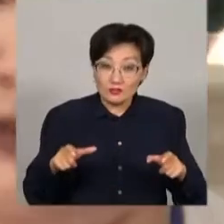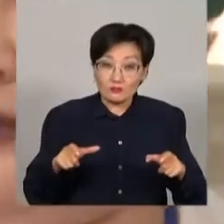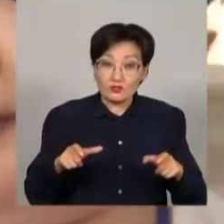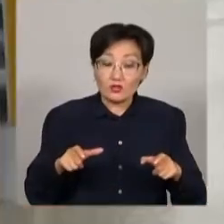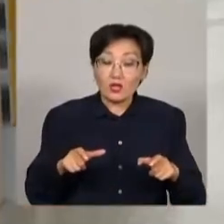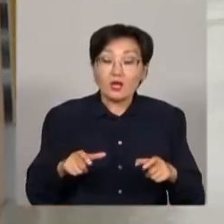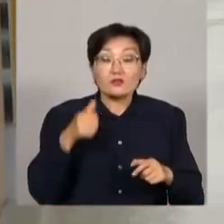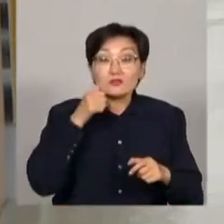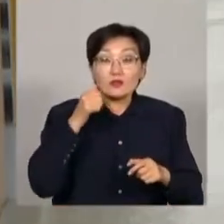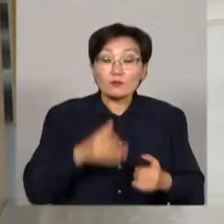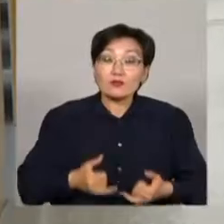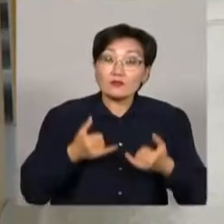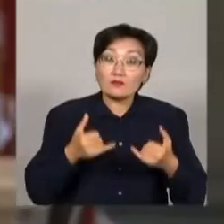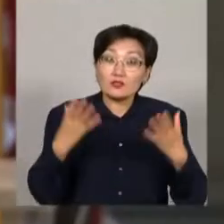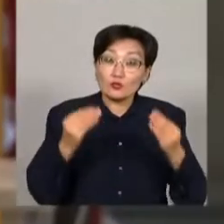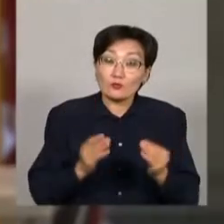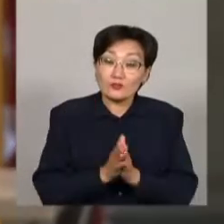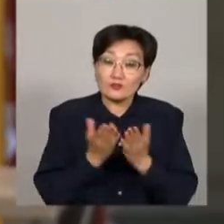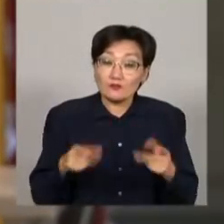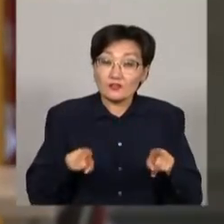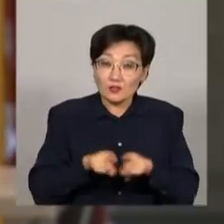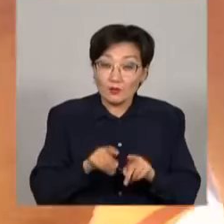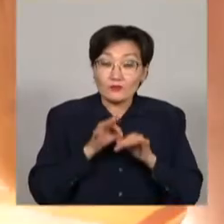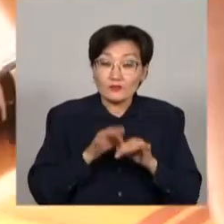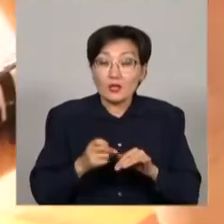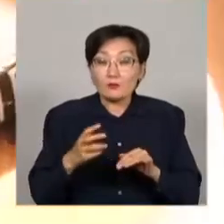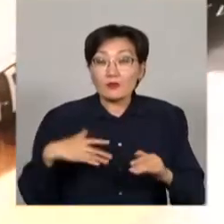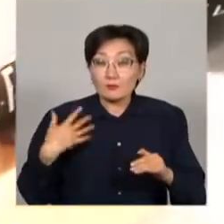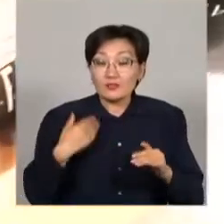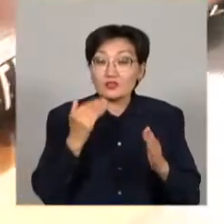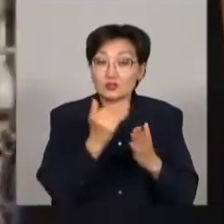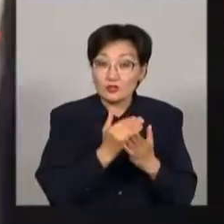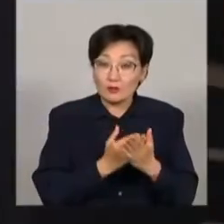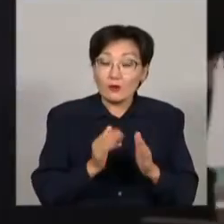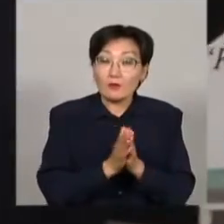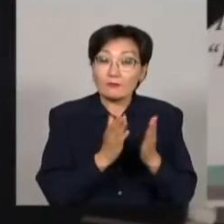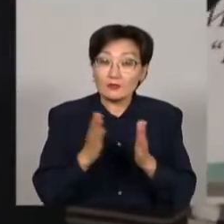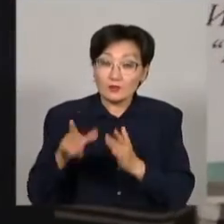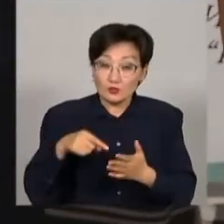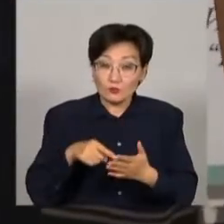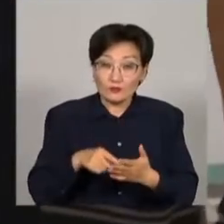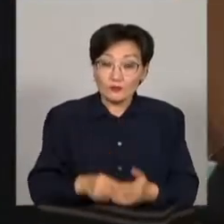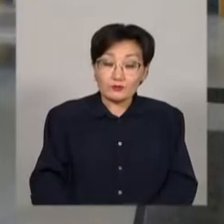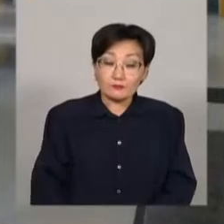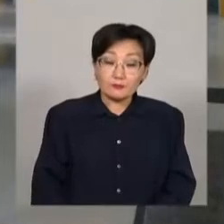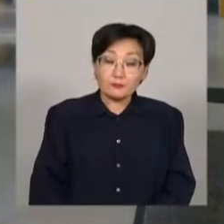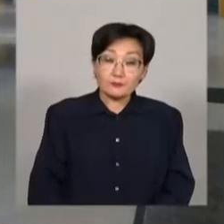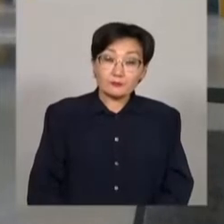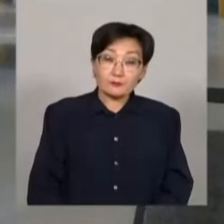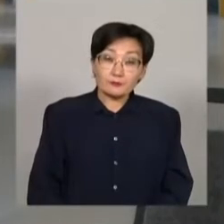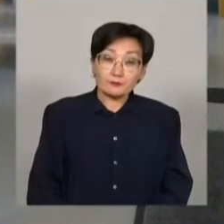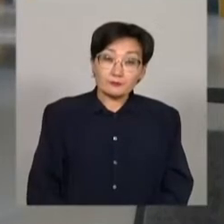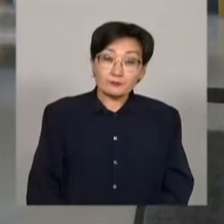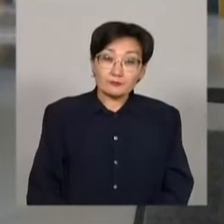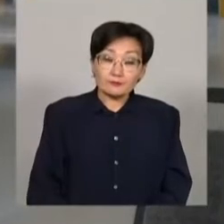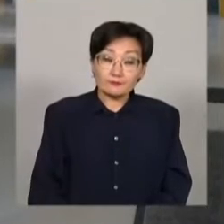К слову, завтра, в честь Дня книги, также будут организованы ряд полезных мероприятий в библиотеках мегаполиса. Айдана Нураш, Ялкунжан